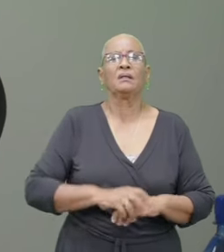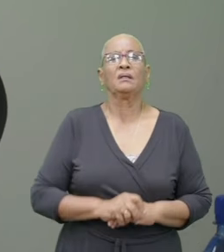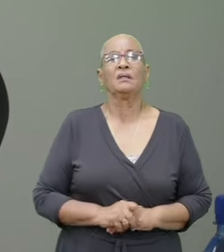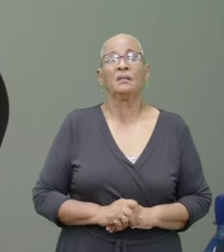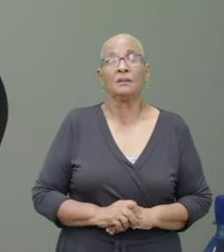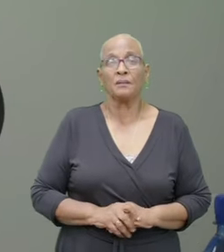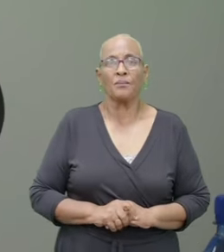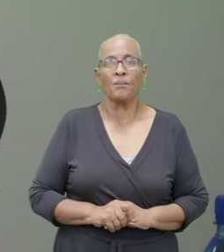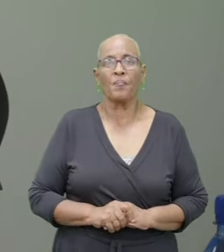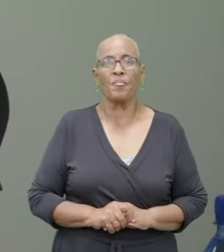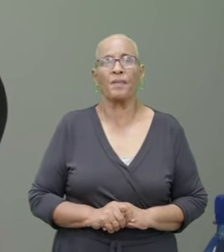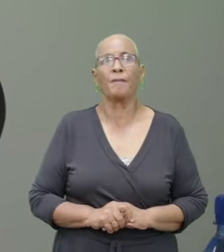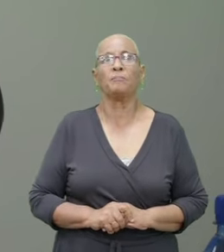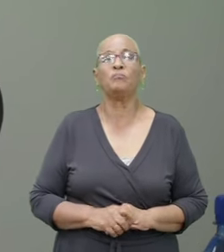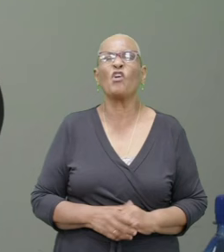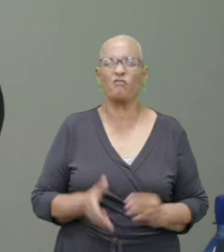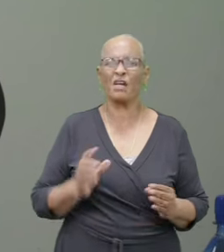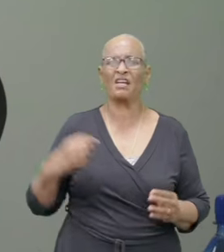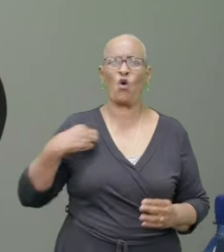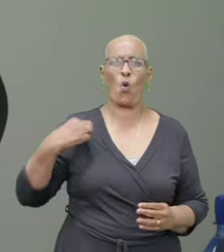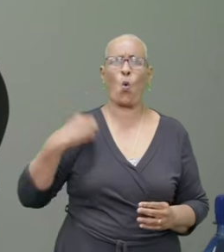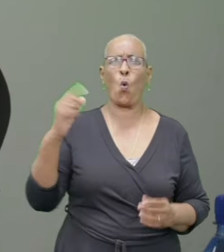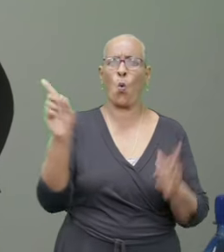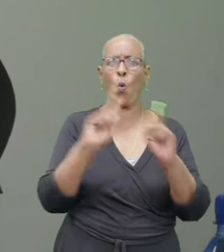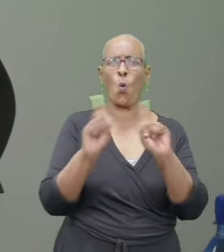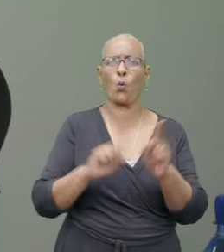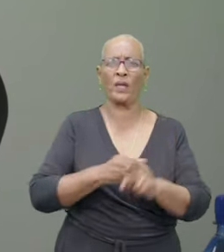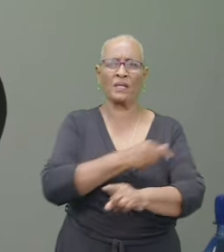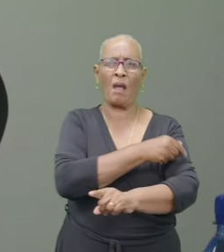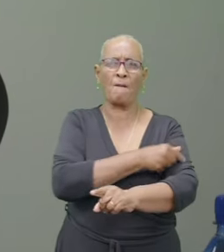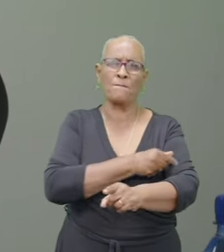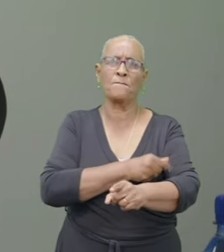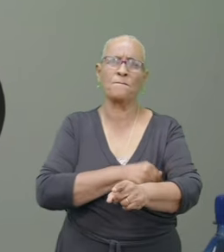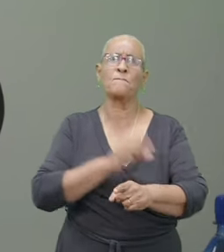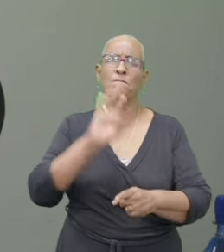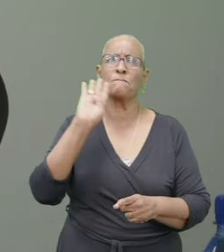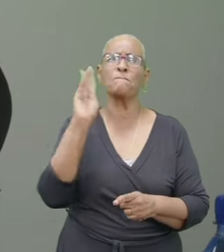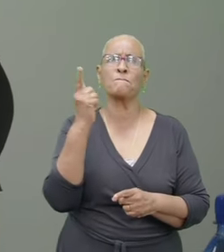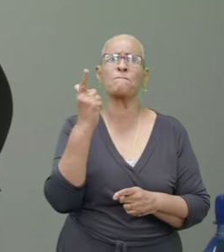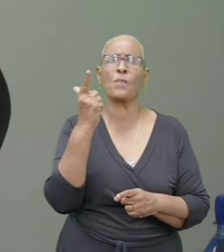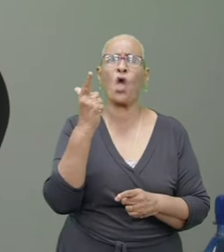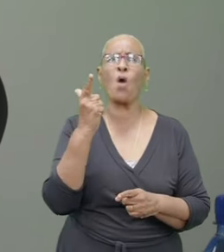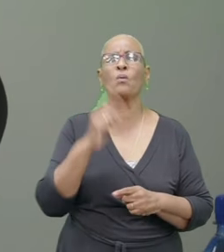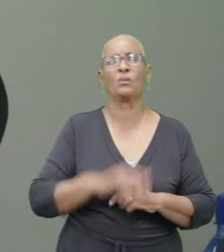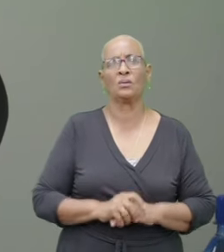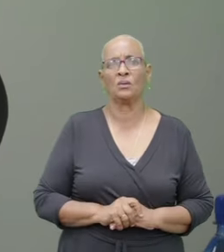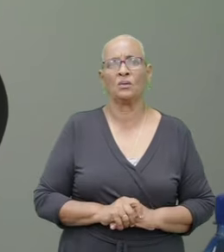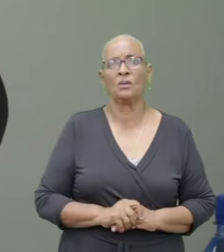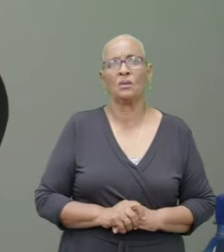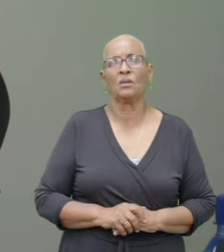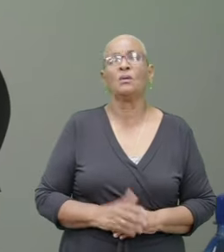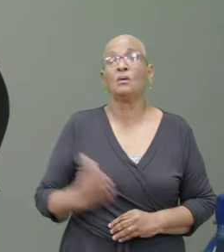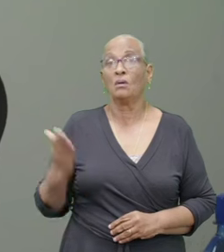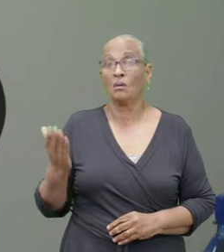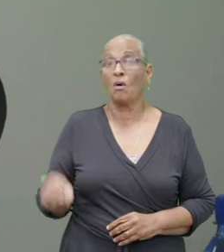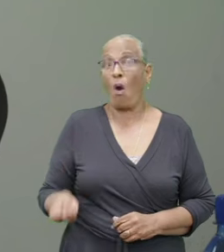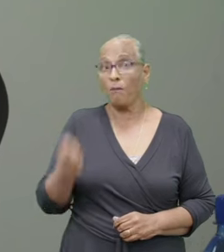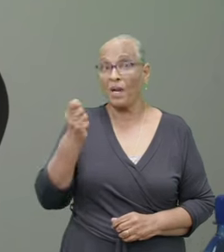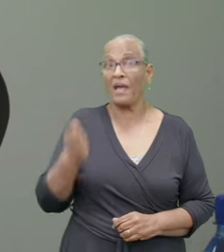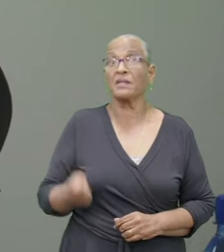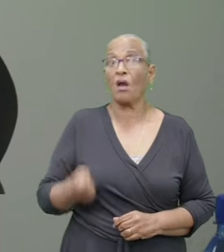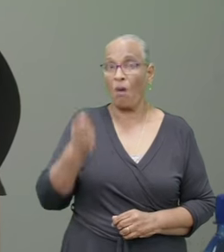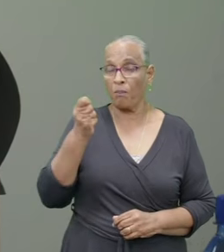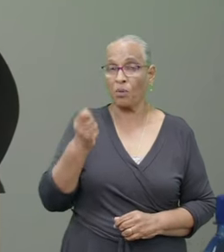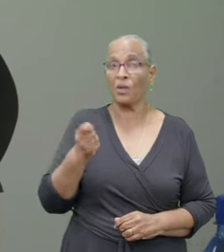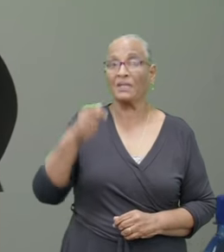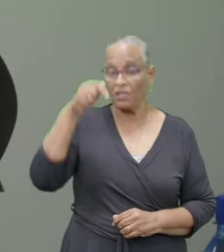opleiding. Verpleegkundigen. Ieder weet dat het academisch ziekenhuis de plek is waar haast alle zorgmedewerkers in dit